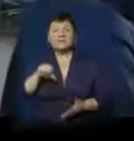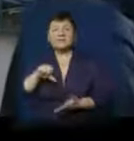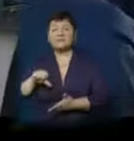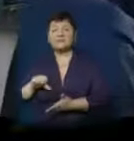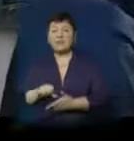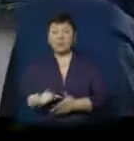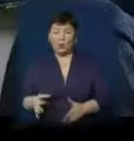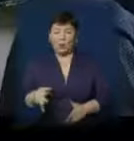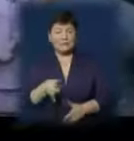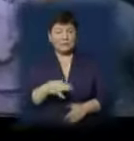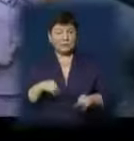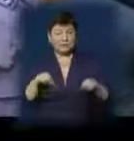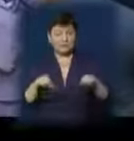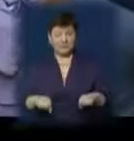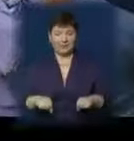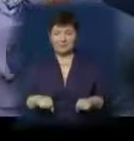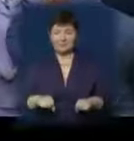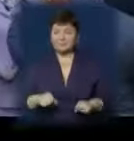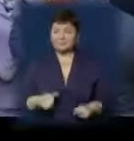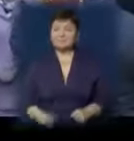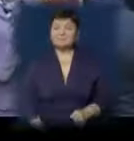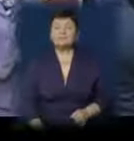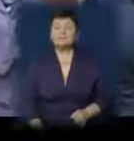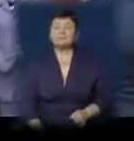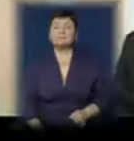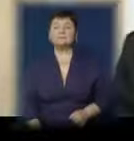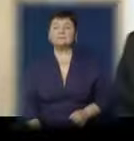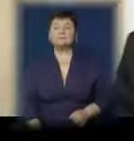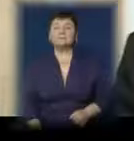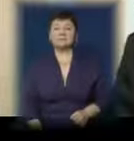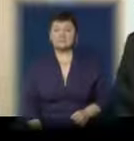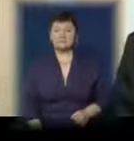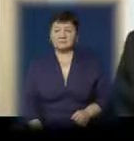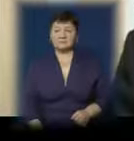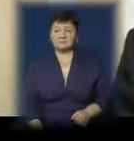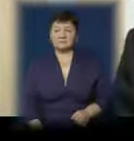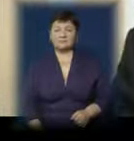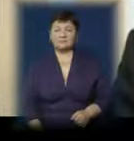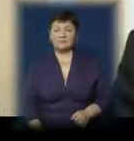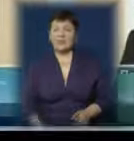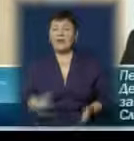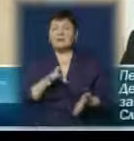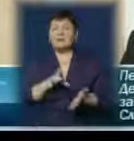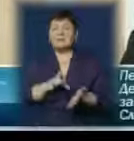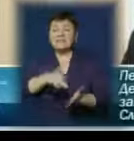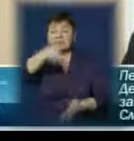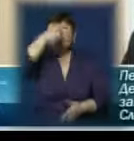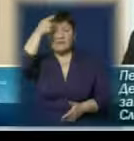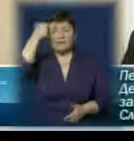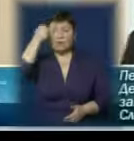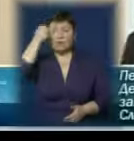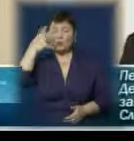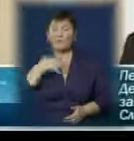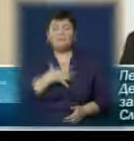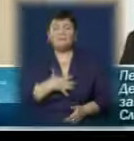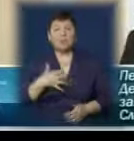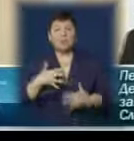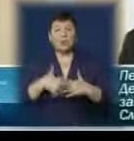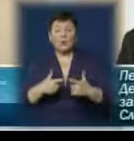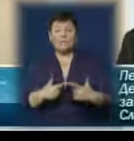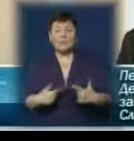представниками обласної влади. Навштівив сам і Центром словенської культури. Центр словацької культури – важливий